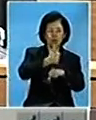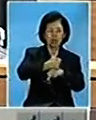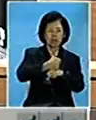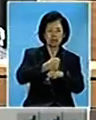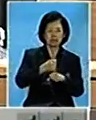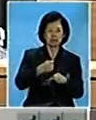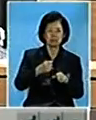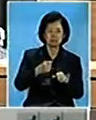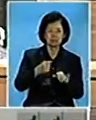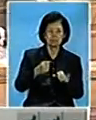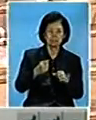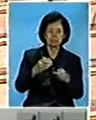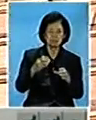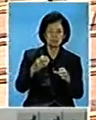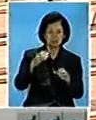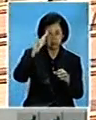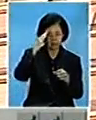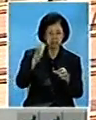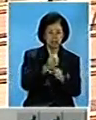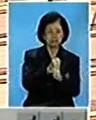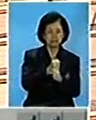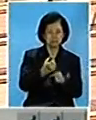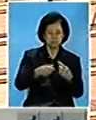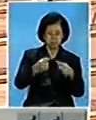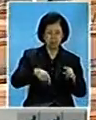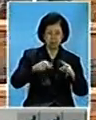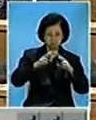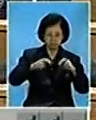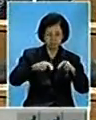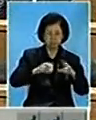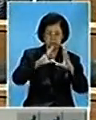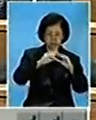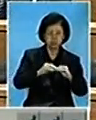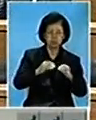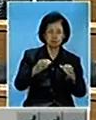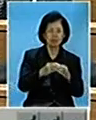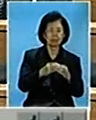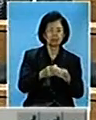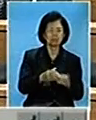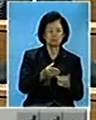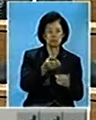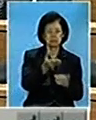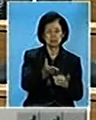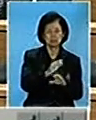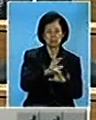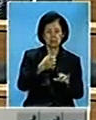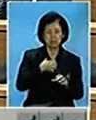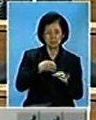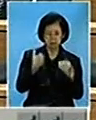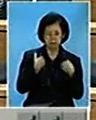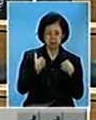3 4 5 6มาพิพากษาคดีวินิจฉัยยุบพรรคครับบรรยากาศเหล่านี้ผมไม่อยากให้มันเกิด